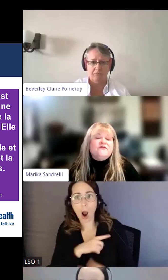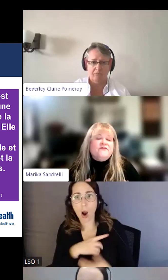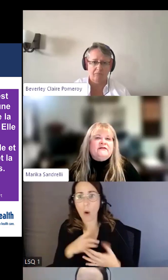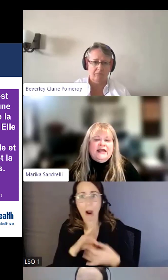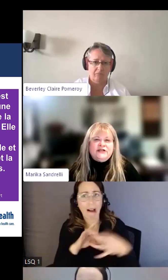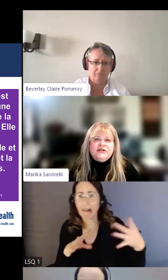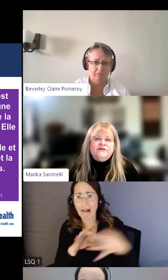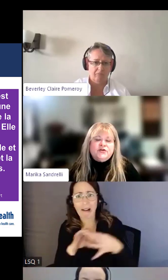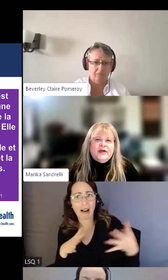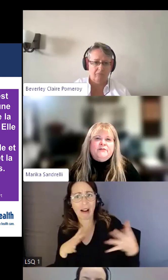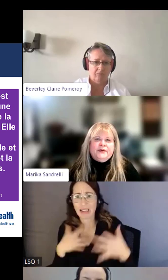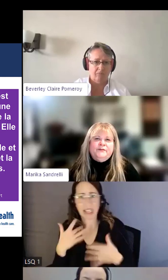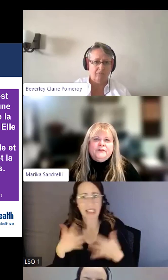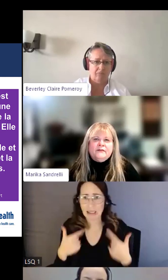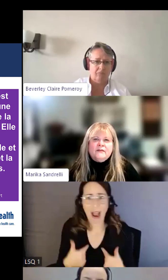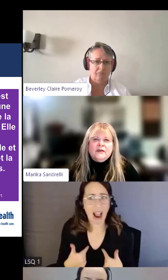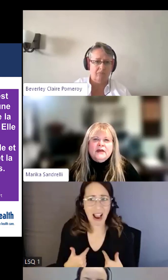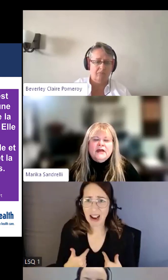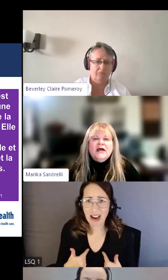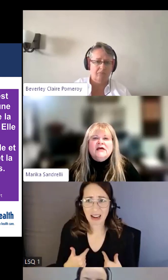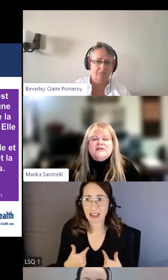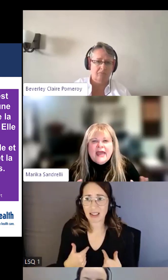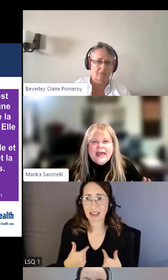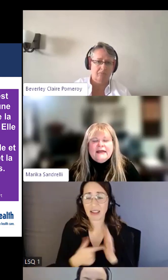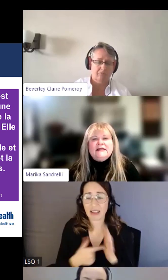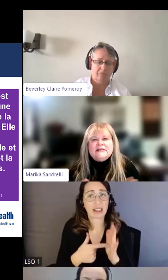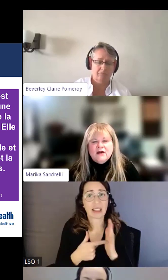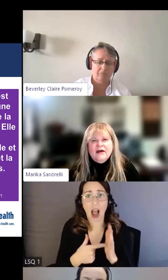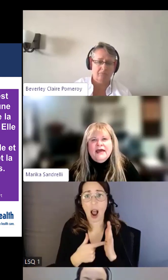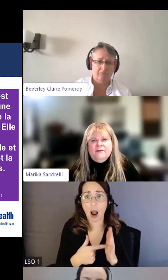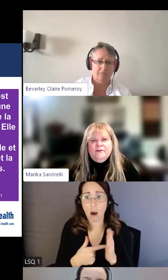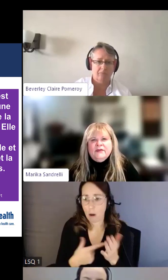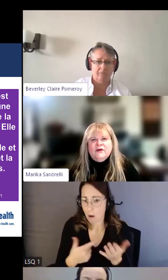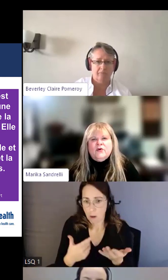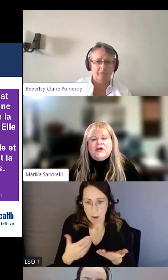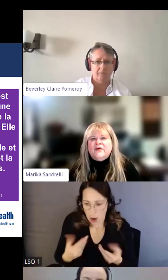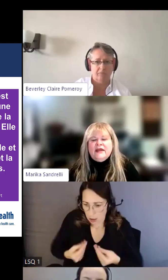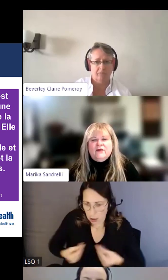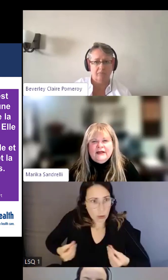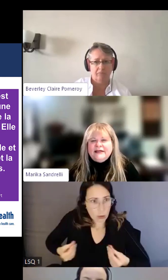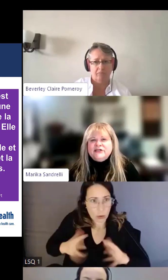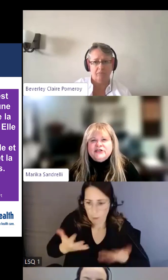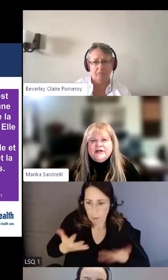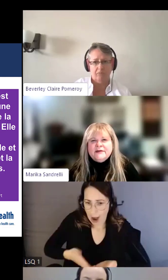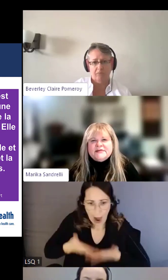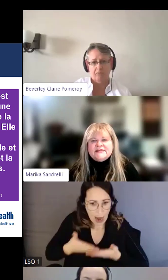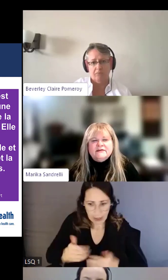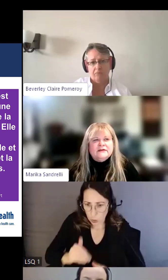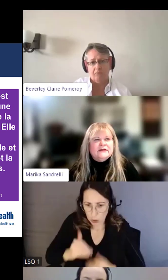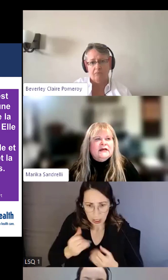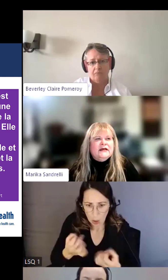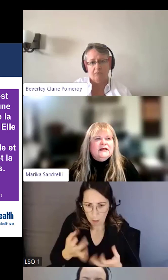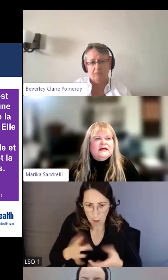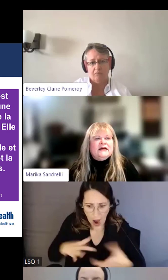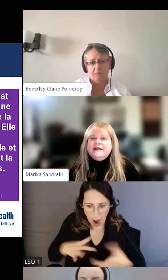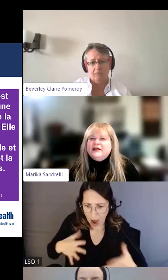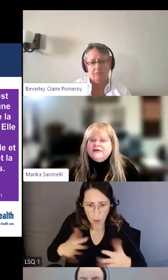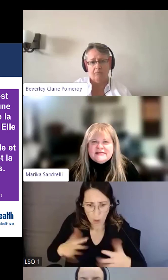d'avoir des ressources ou de la sécurité ou de l'amour. À chaque fois qu'on a